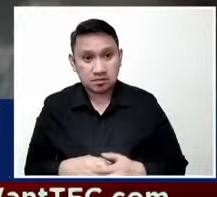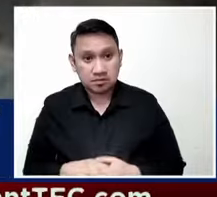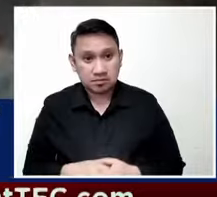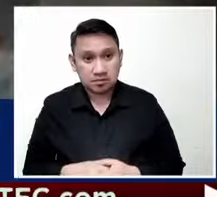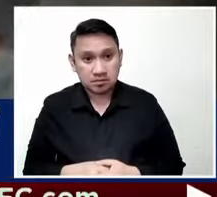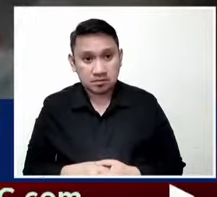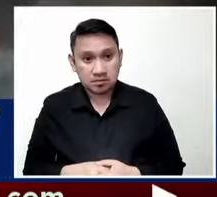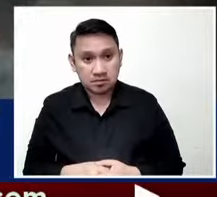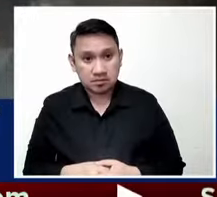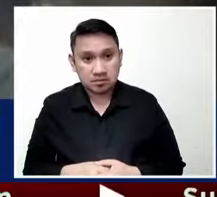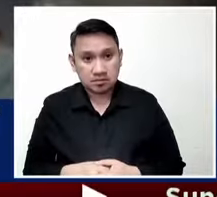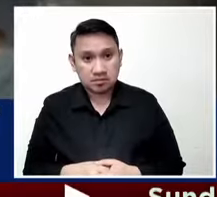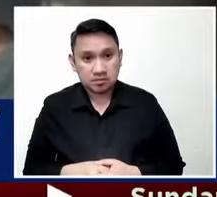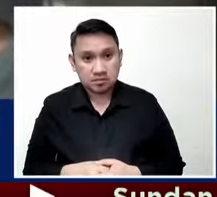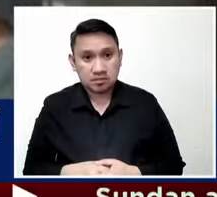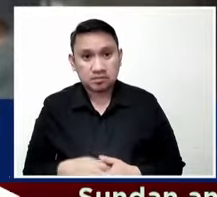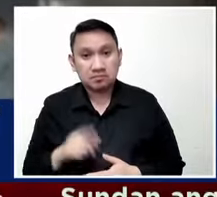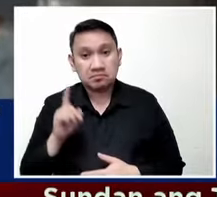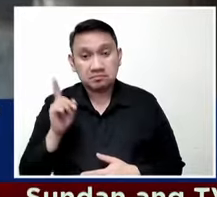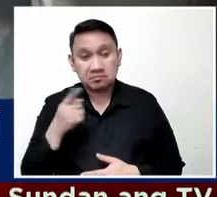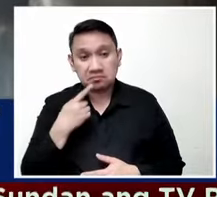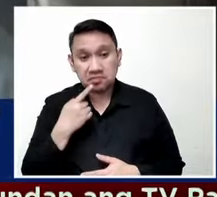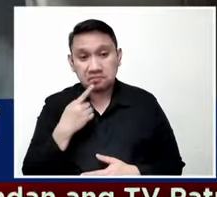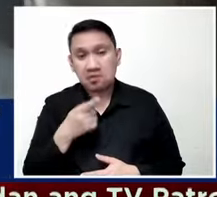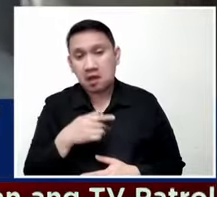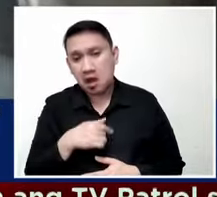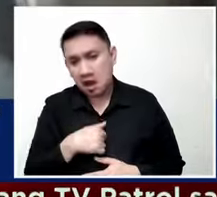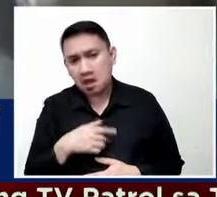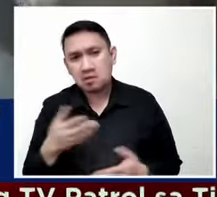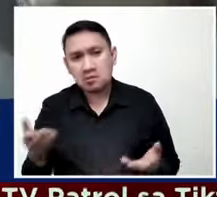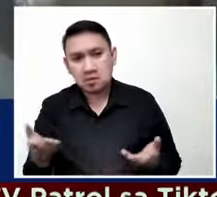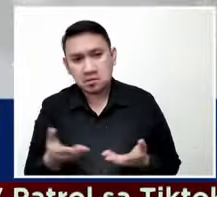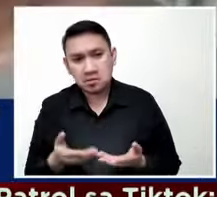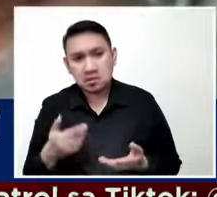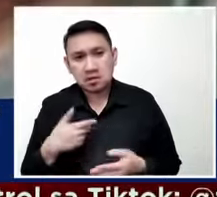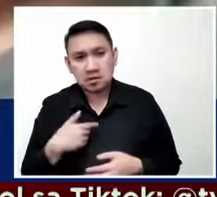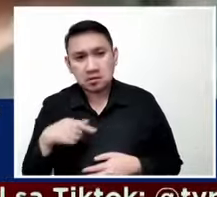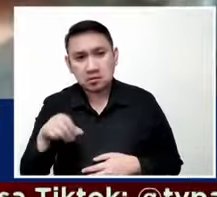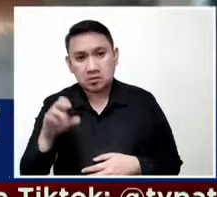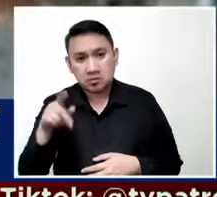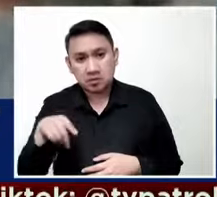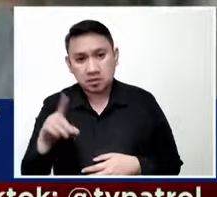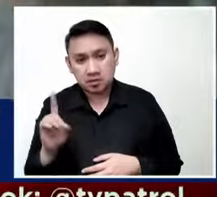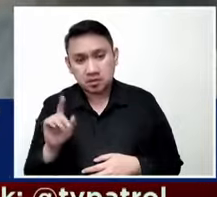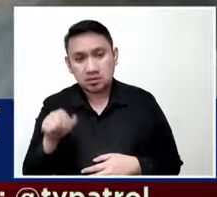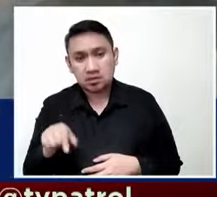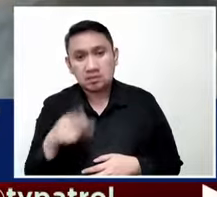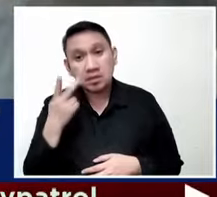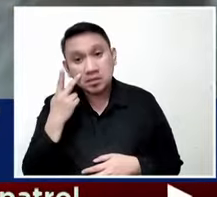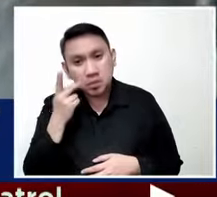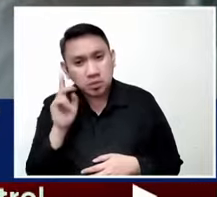Rafael ng QCPD, Quezon City. Nandito po yung pulis natin. Pakiulit yung pangalan mo.